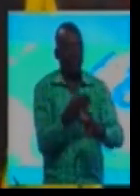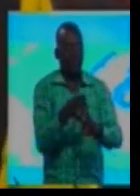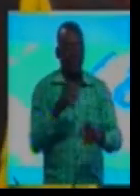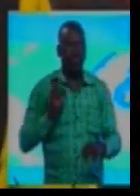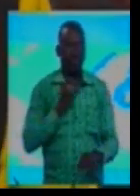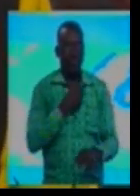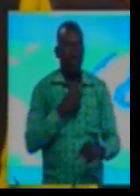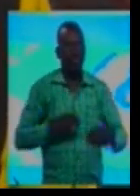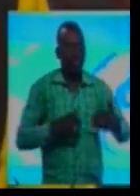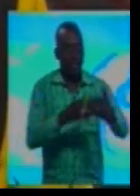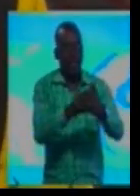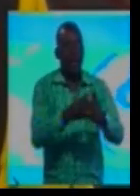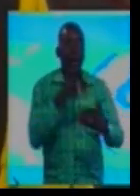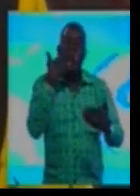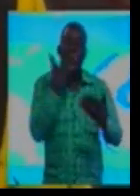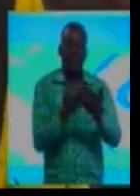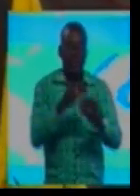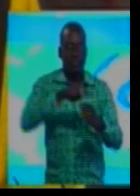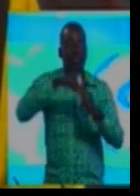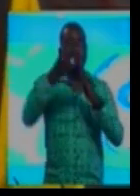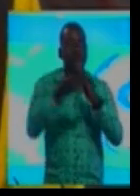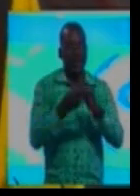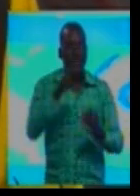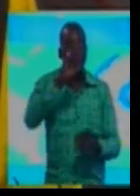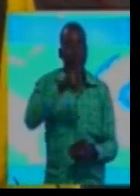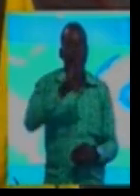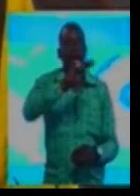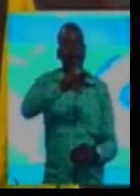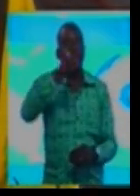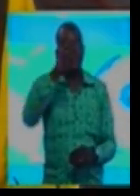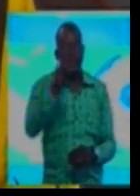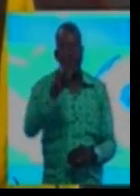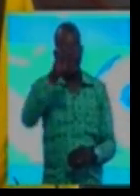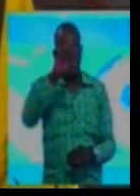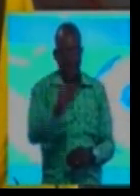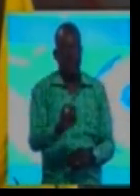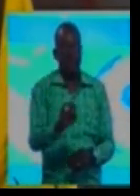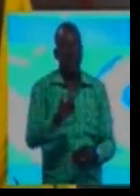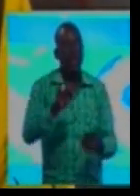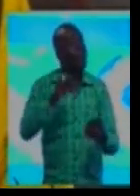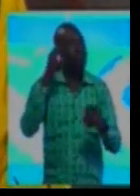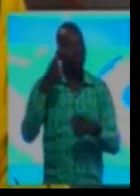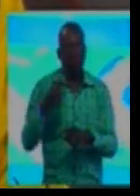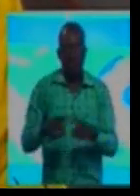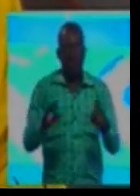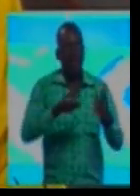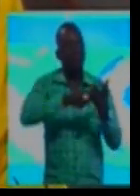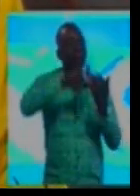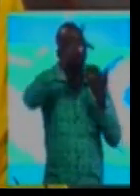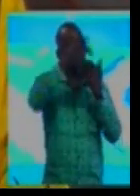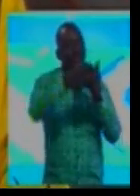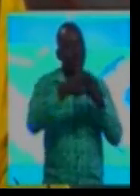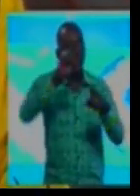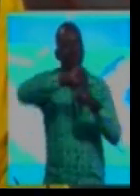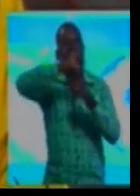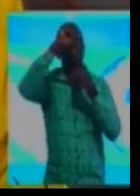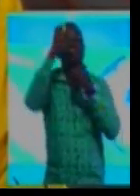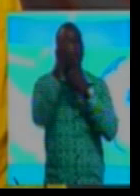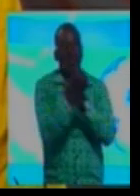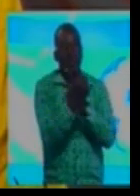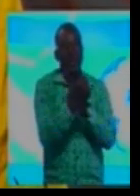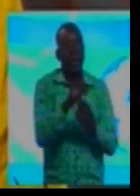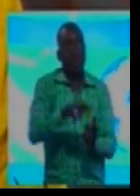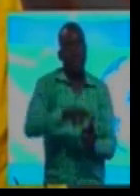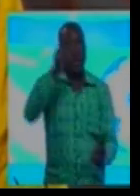même à rentrer dans un bon bilan de mise en œuvre de ce PNDS. Nous avons pris en détail donc, les projets de société et donc les grands projets que le